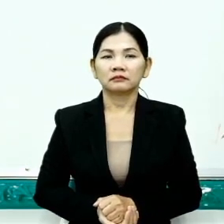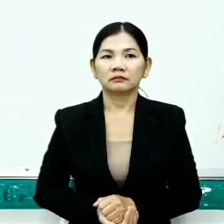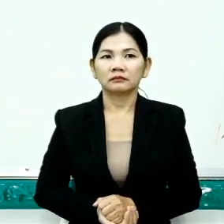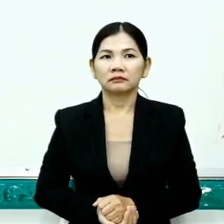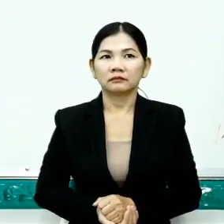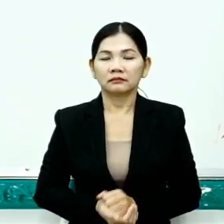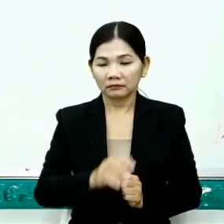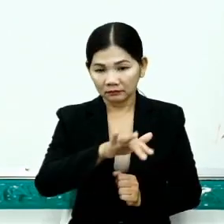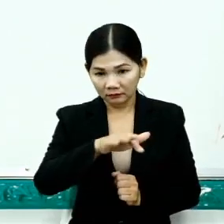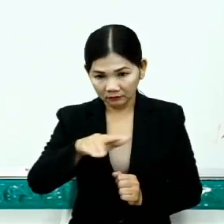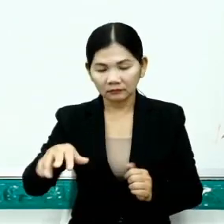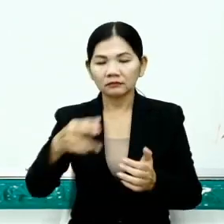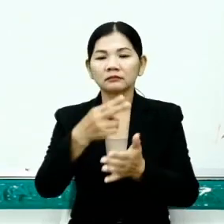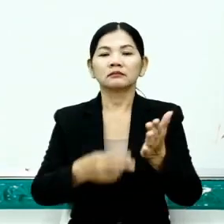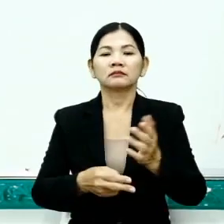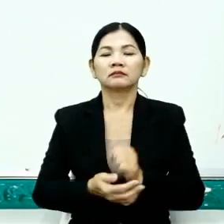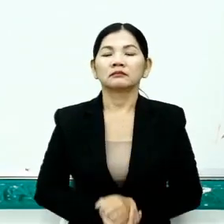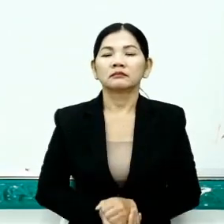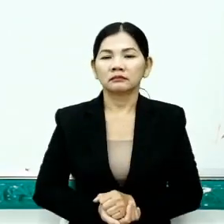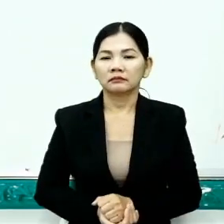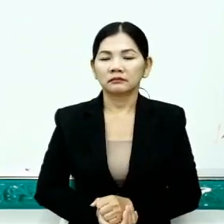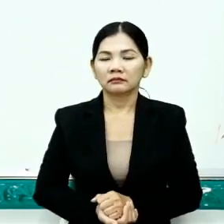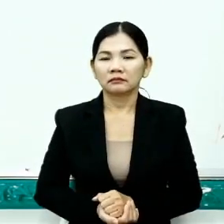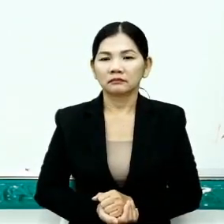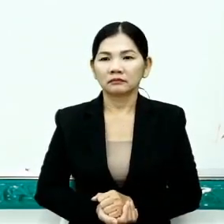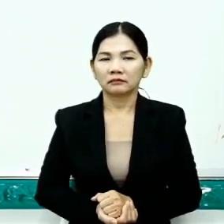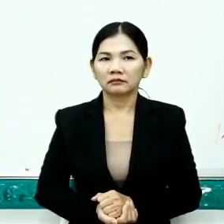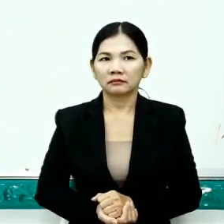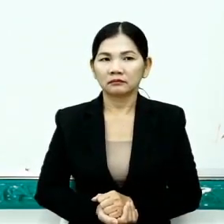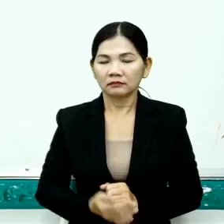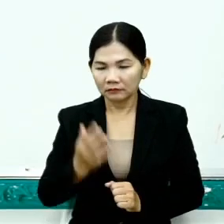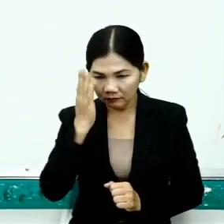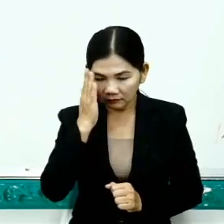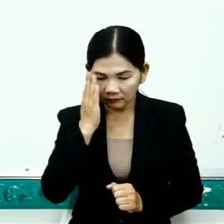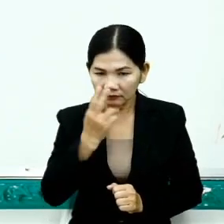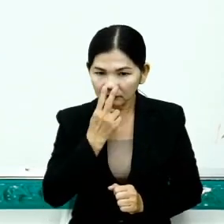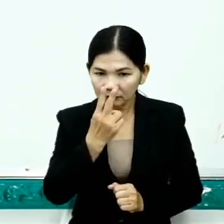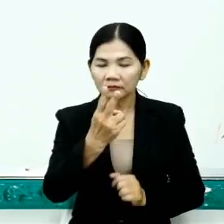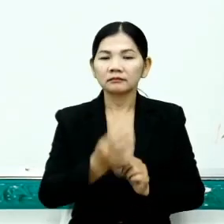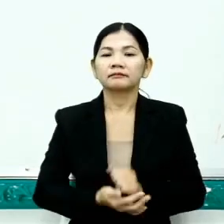ផែមានអក្សរអ្វីខ្លះណាចាគិតឃើញហើយនៅ